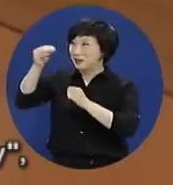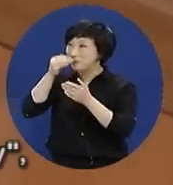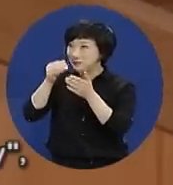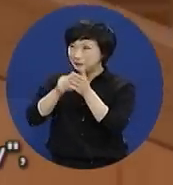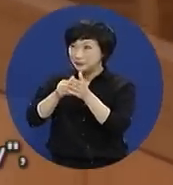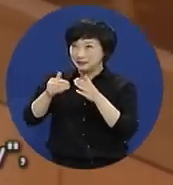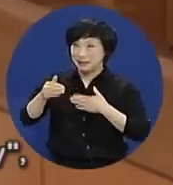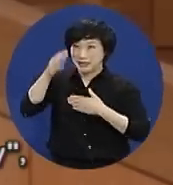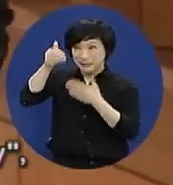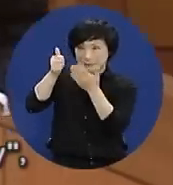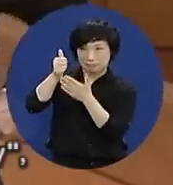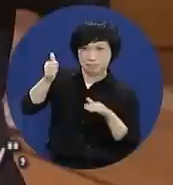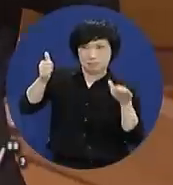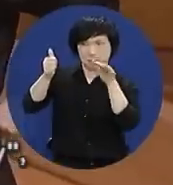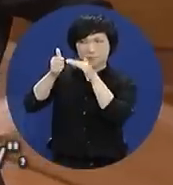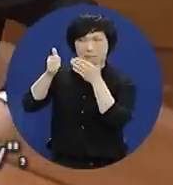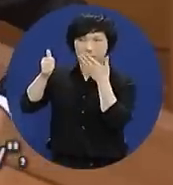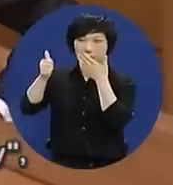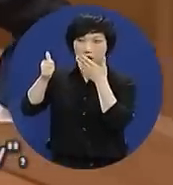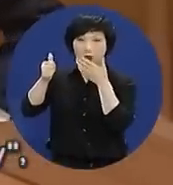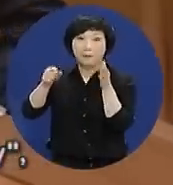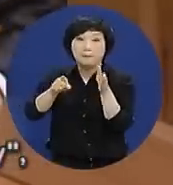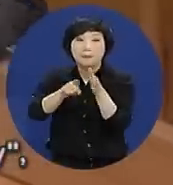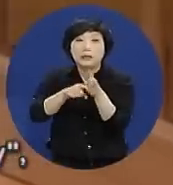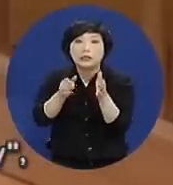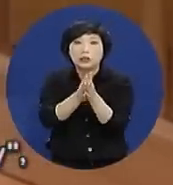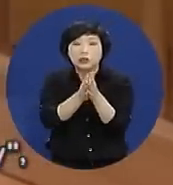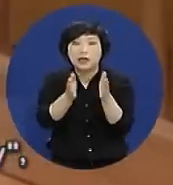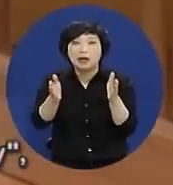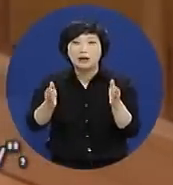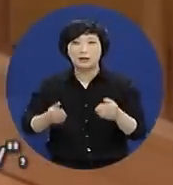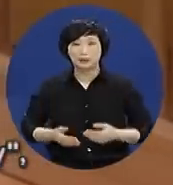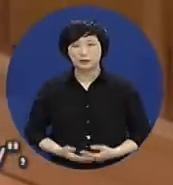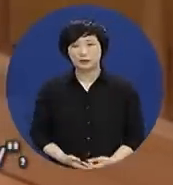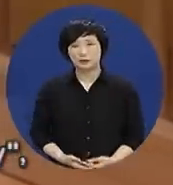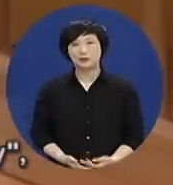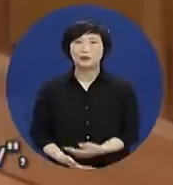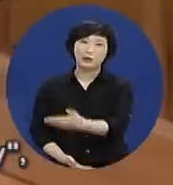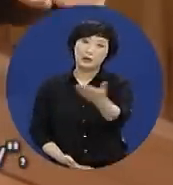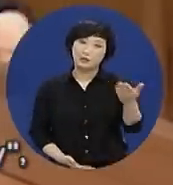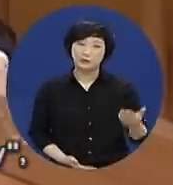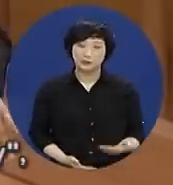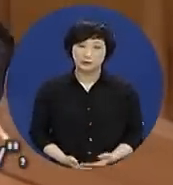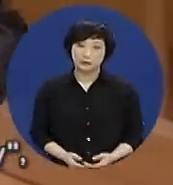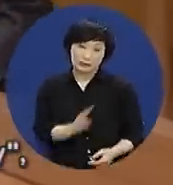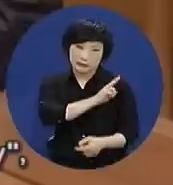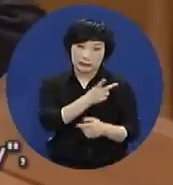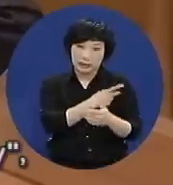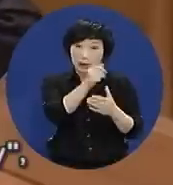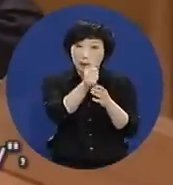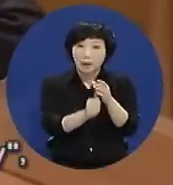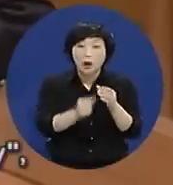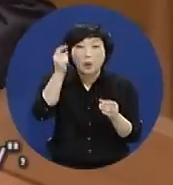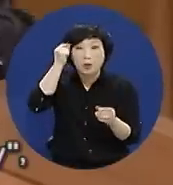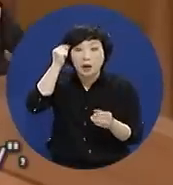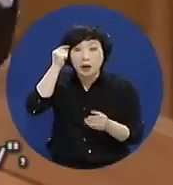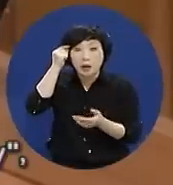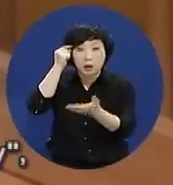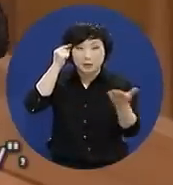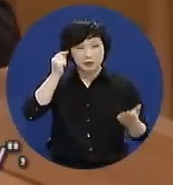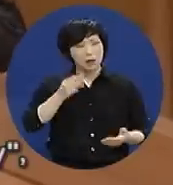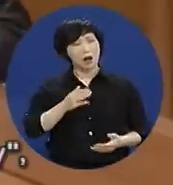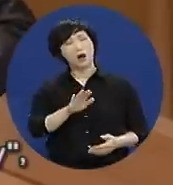を汁木から取って食べると神のようになれると信じてしまいました私たちが遺に